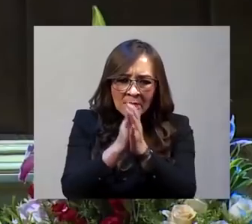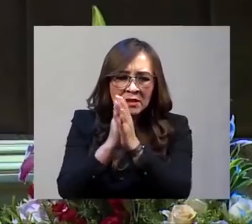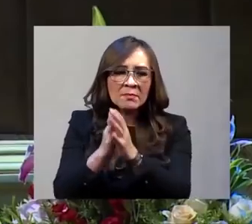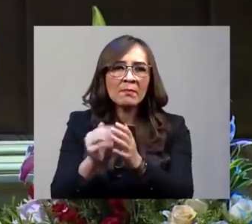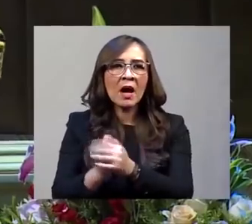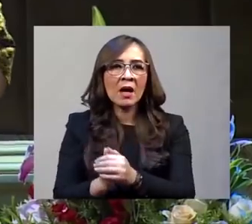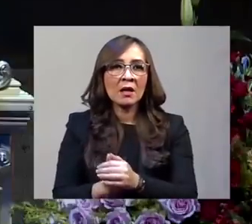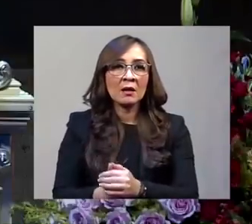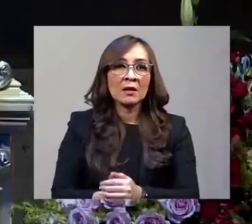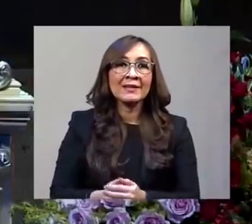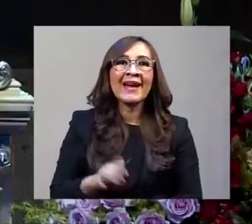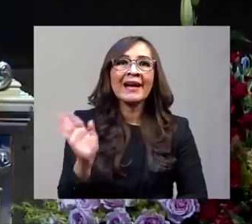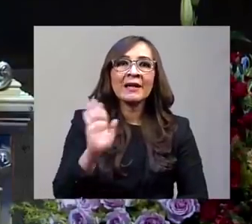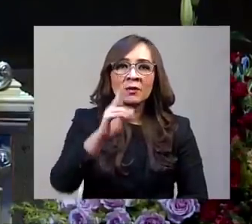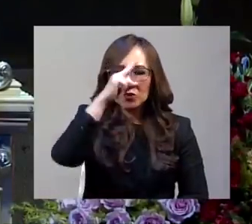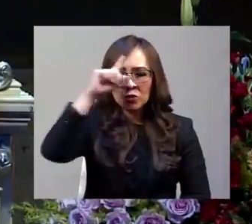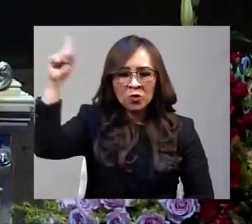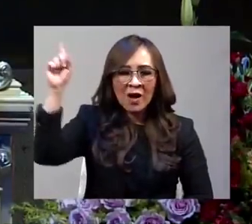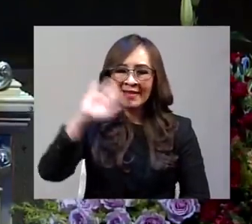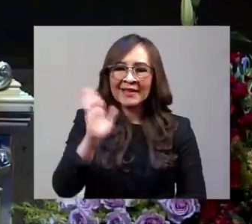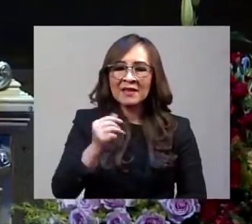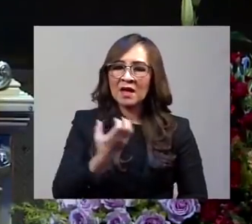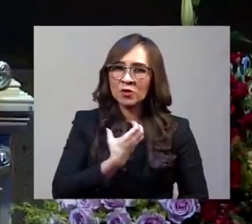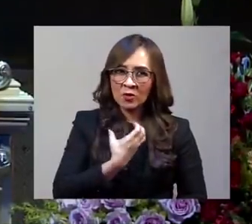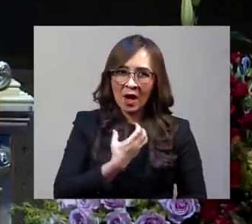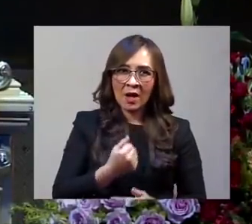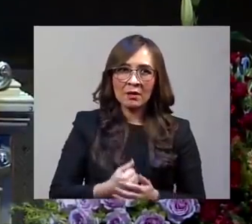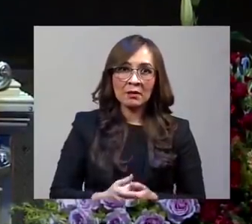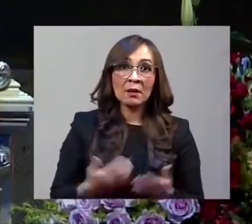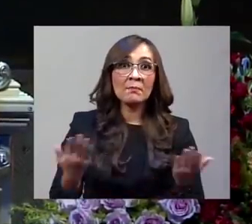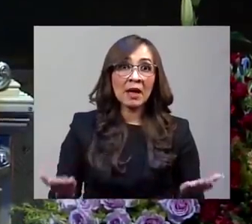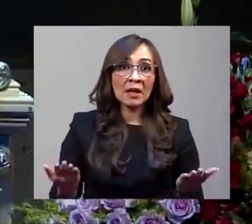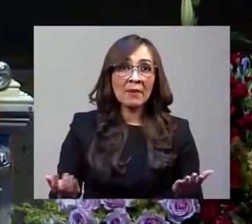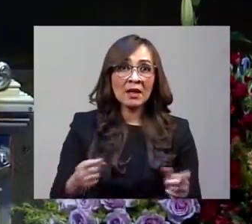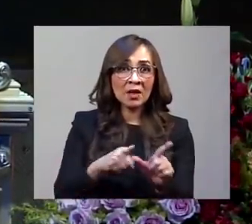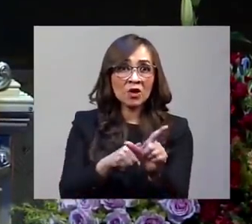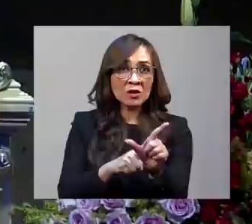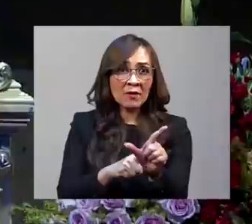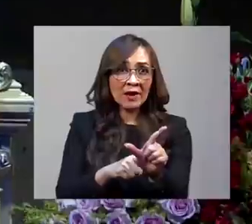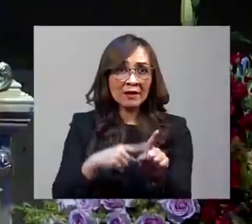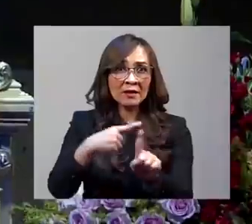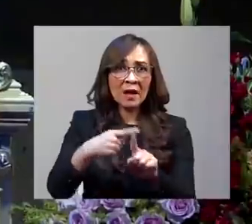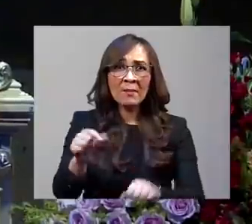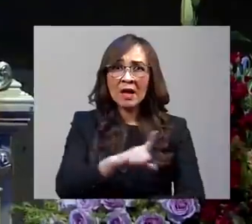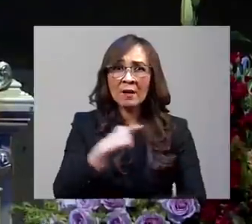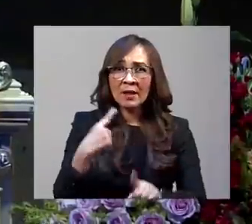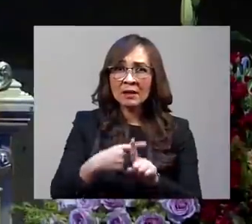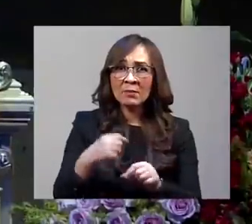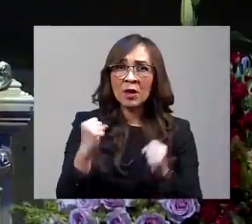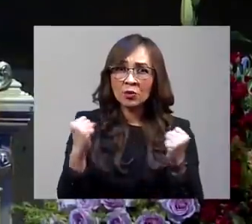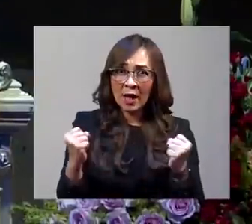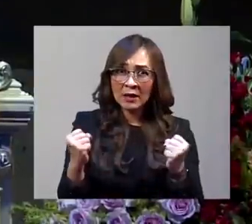ujung-ujungnya kebinasaan. Kenapa Yosafat bisa makin lama makin kuat? Belajar dari kesalahan masa lalu.